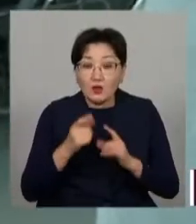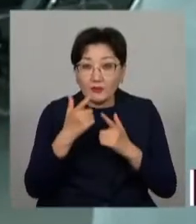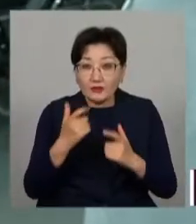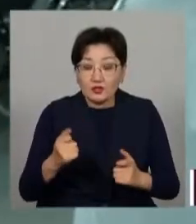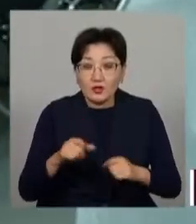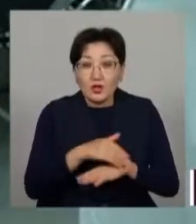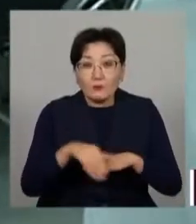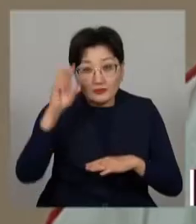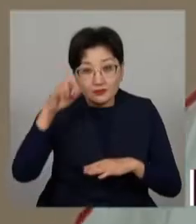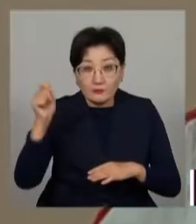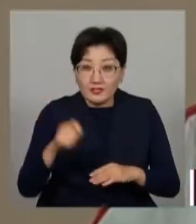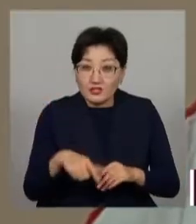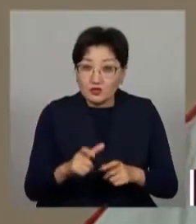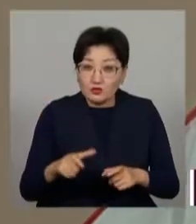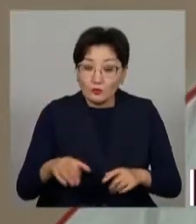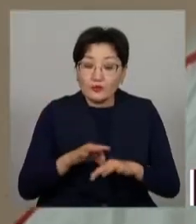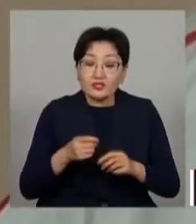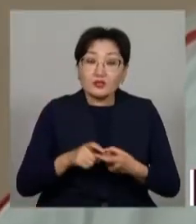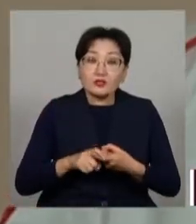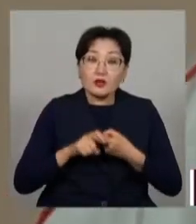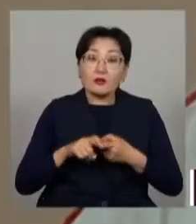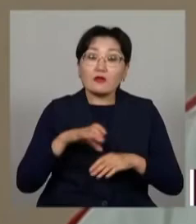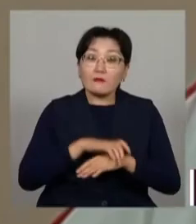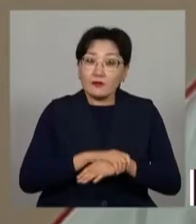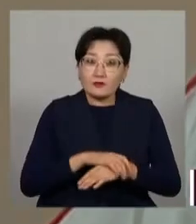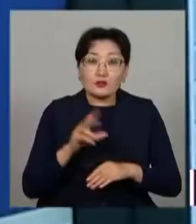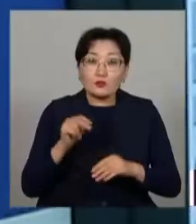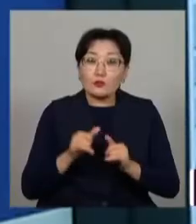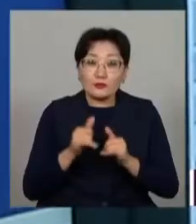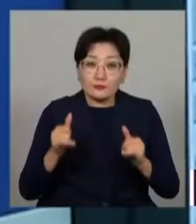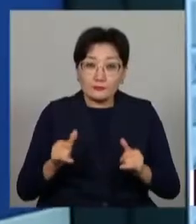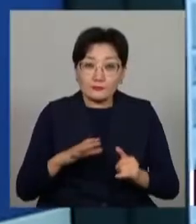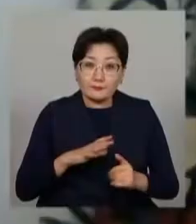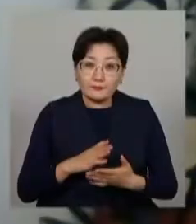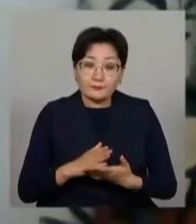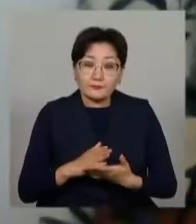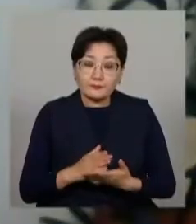бөлек шетелден келетін жолаушылардан да індет жұқтырғандар саны азаймай тұр.